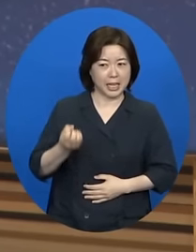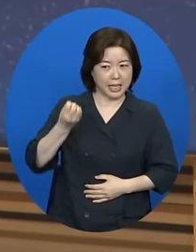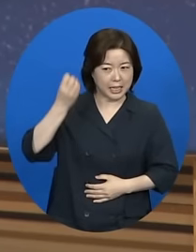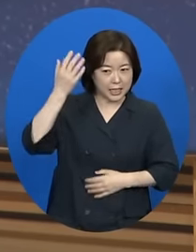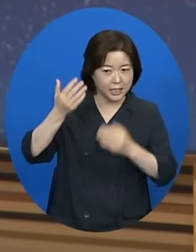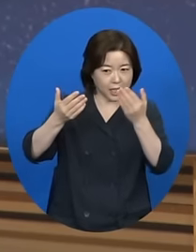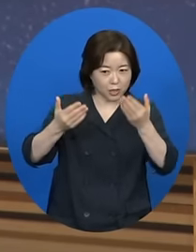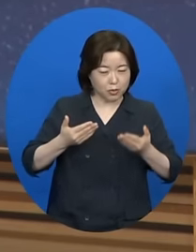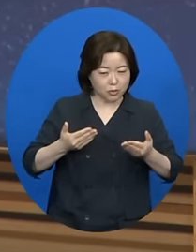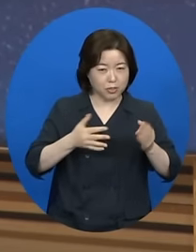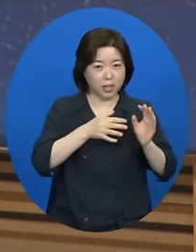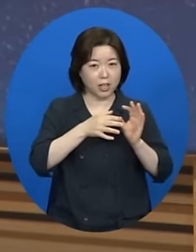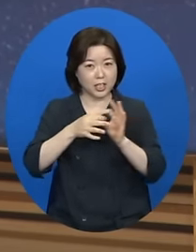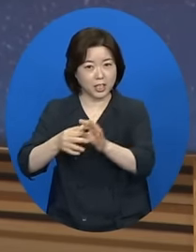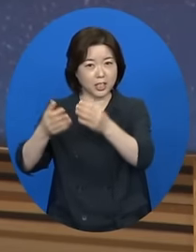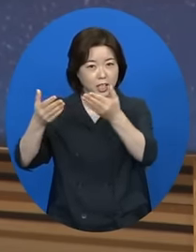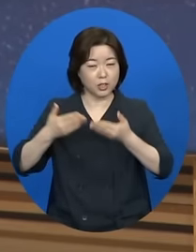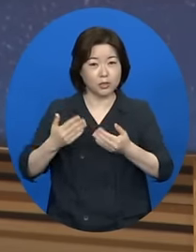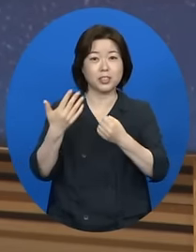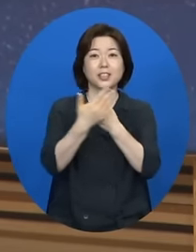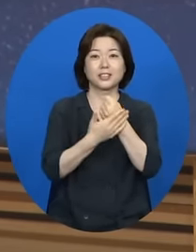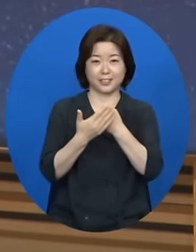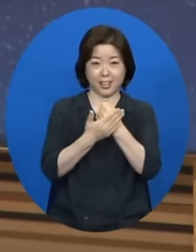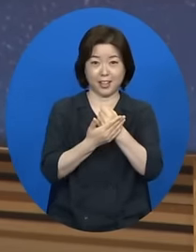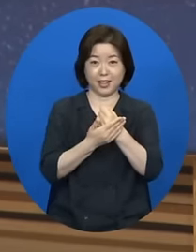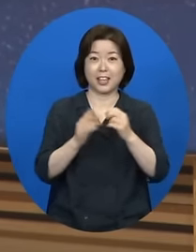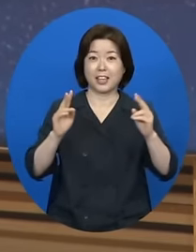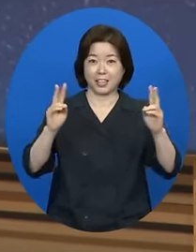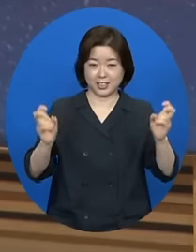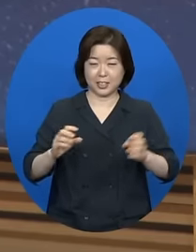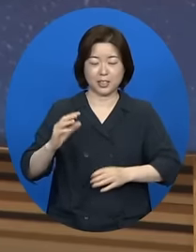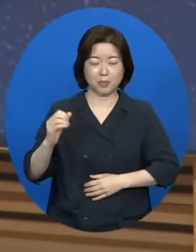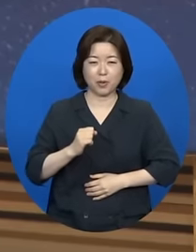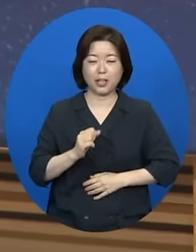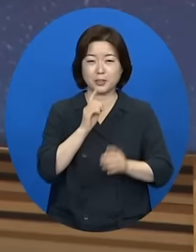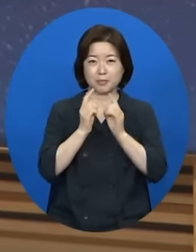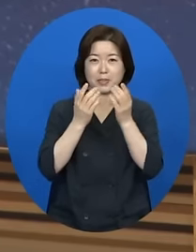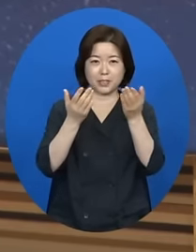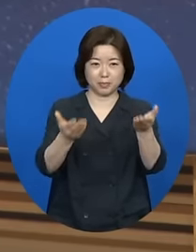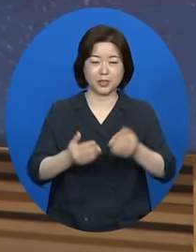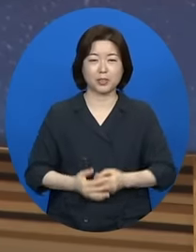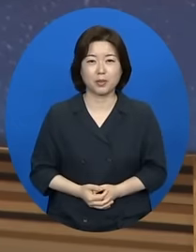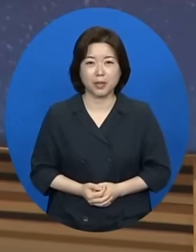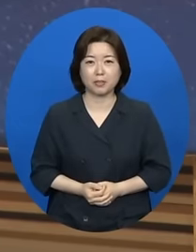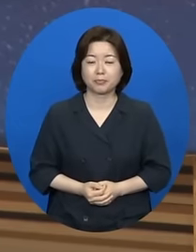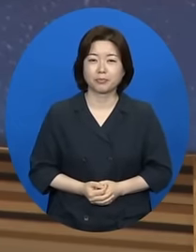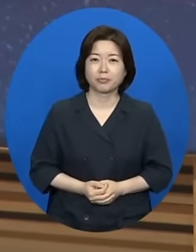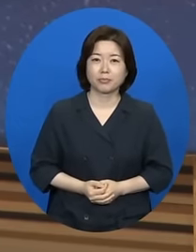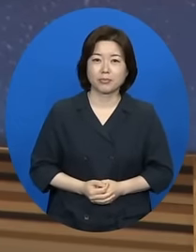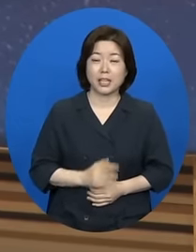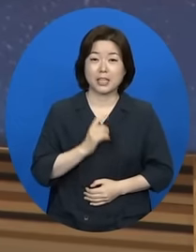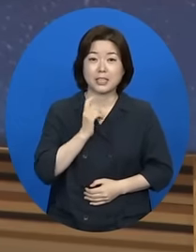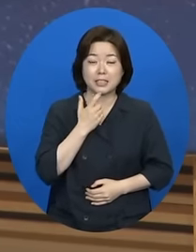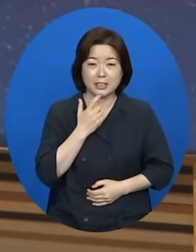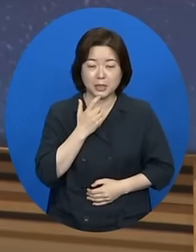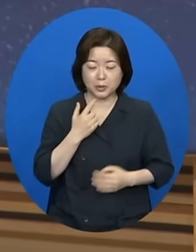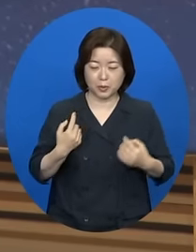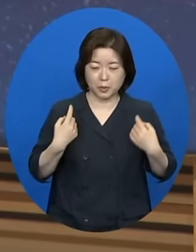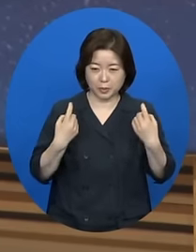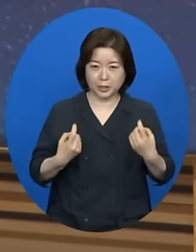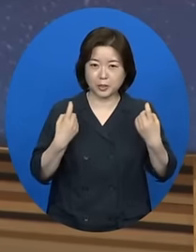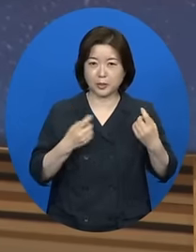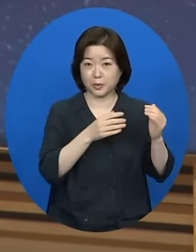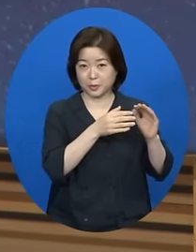은혜라는 제목의 말씀을 나누겠습니다. 야곱의 이 믿음의 여정도 점점 클라이맥스에 다가가고 있습니다.